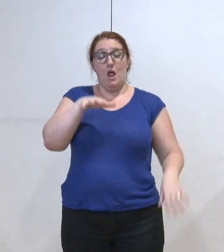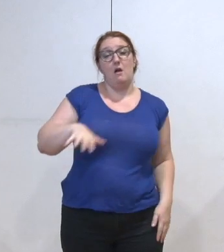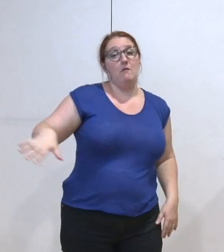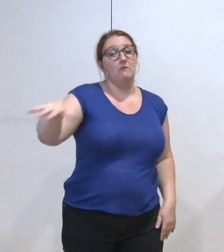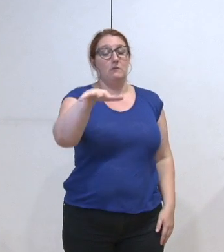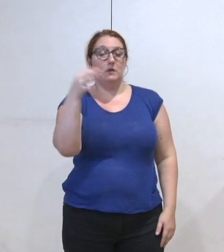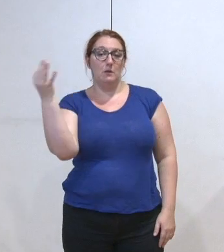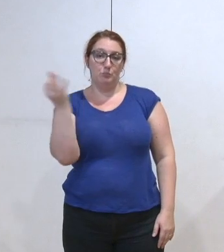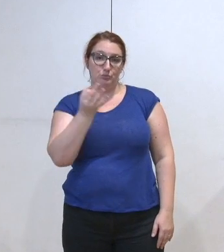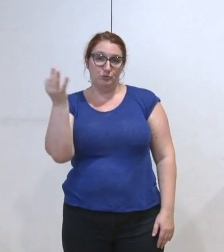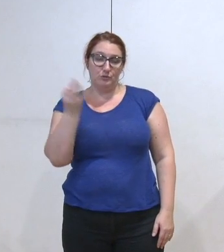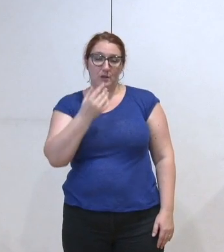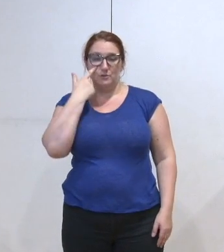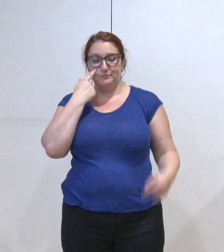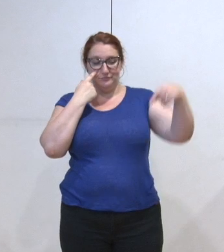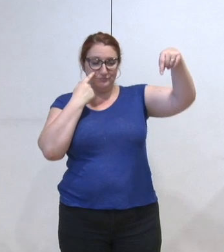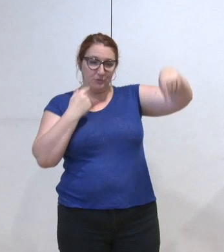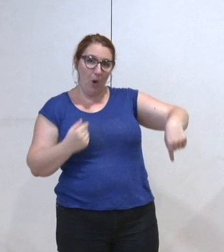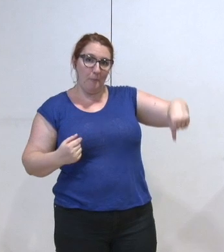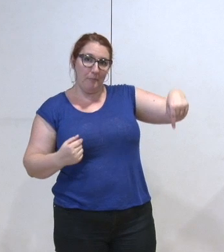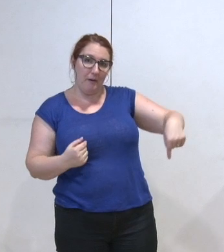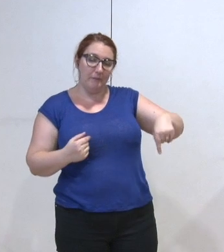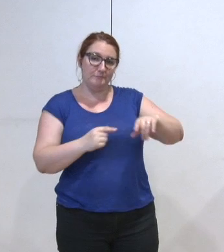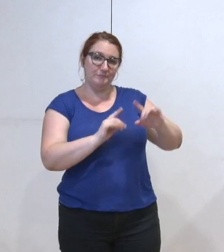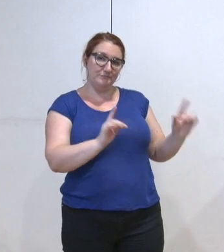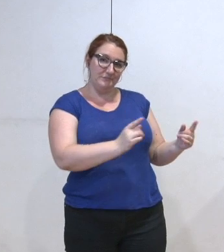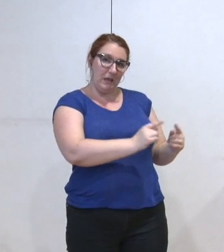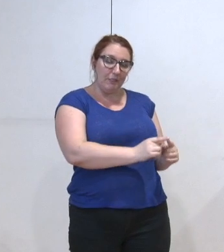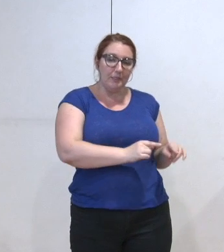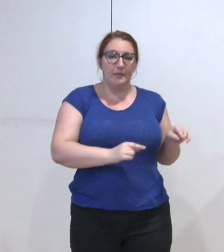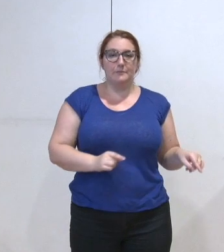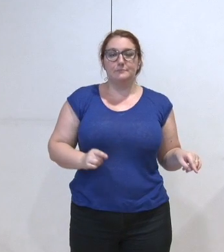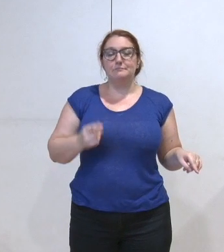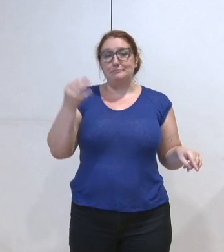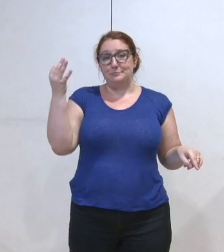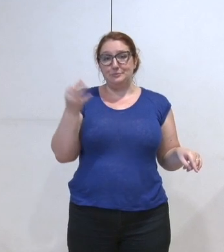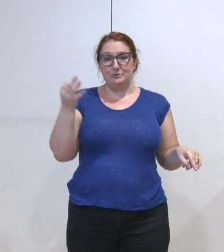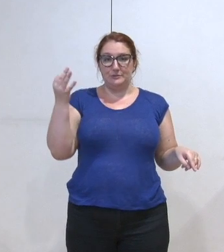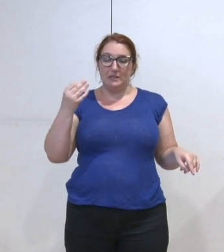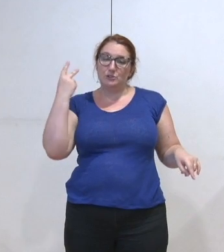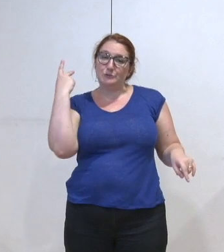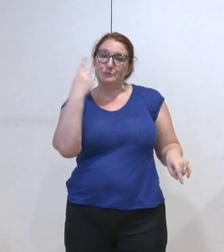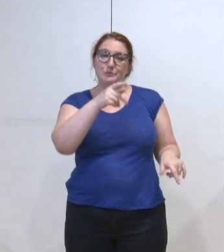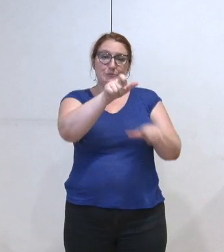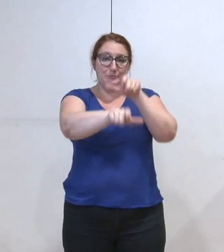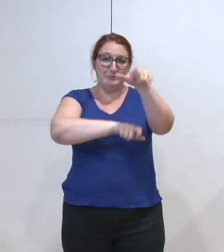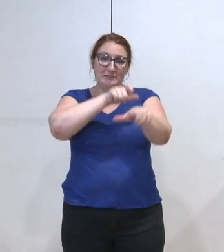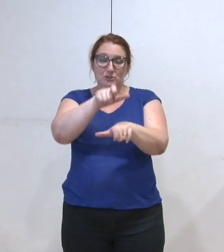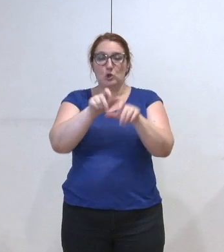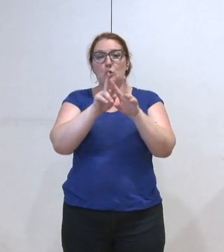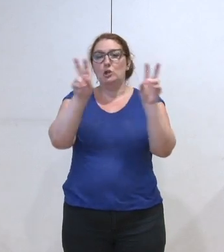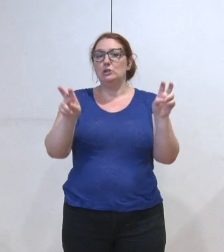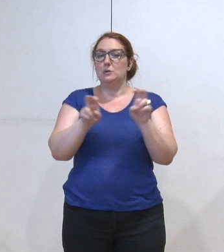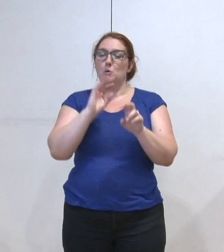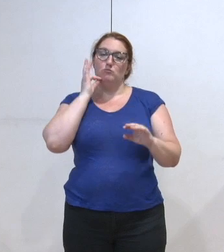carte en bas à gauche la part des des personnes avec des faiblement diplômés